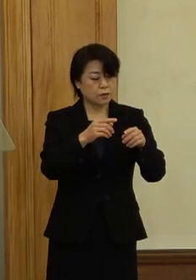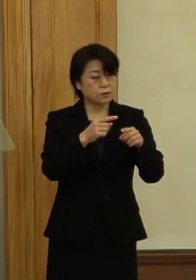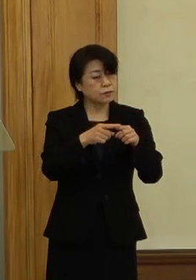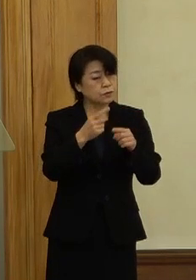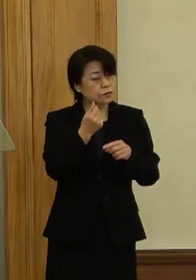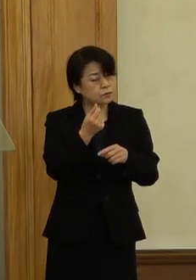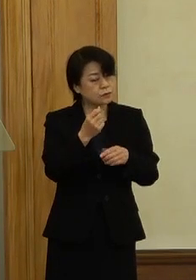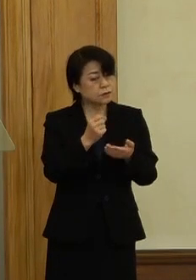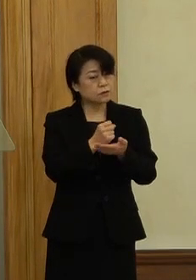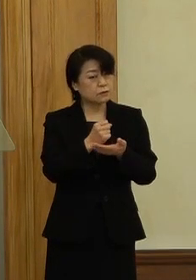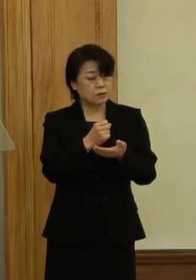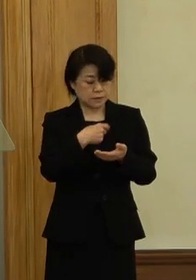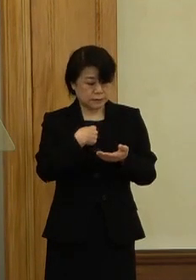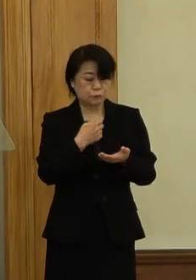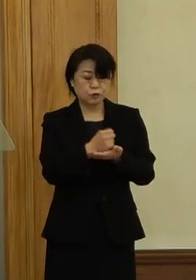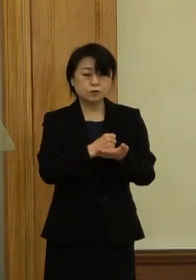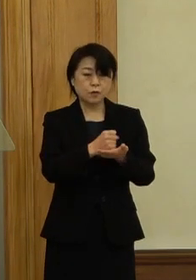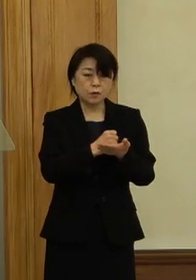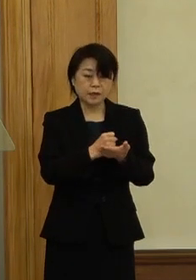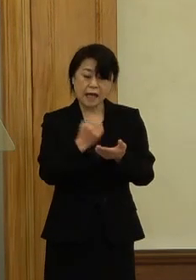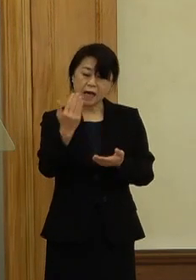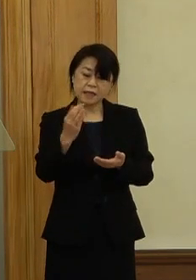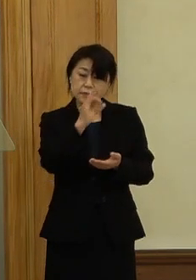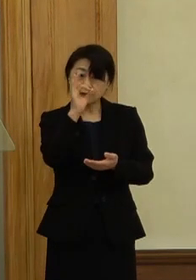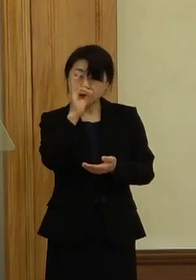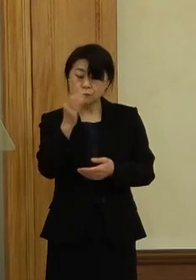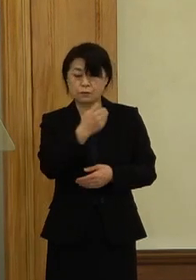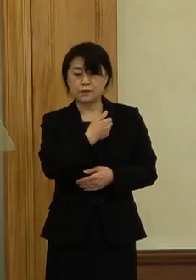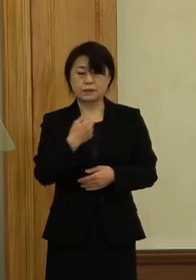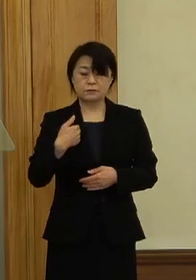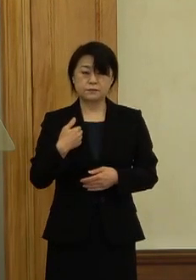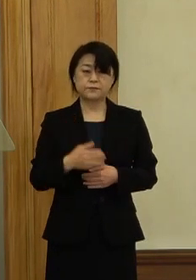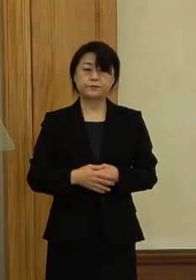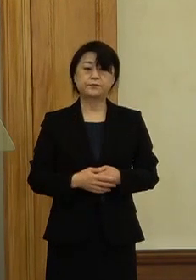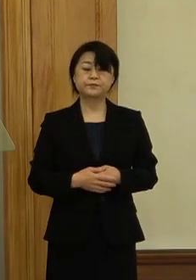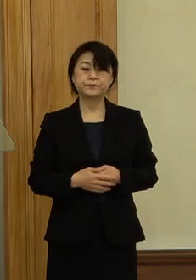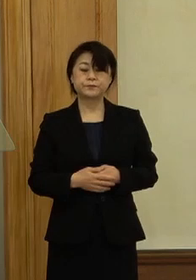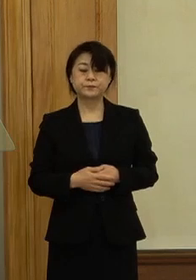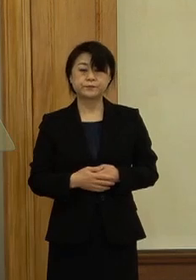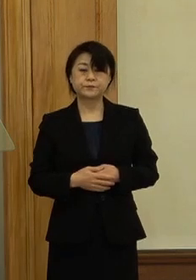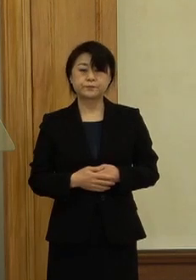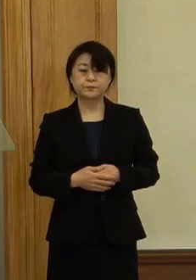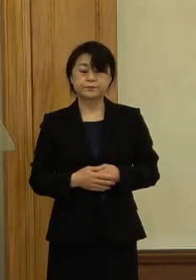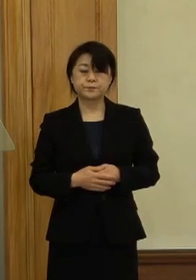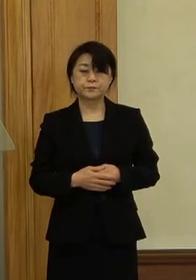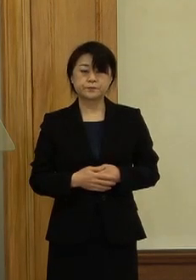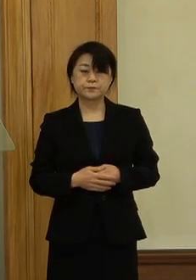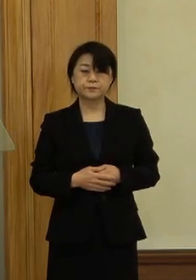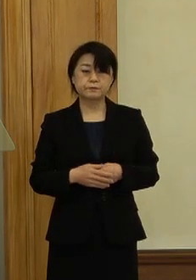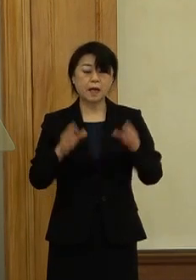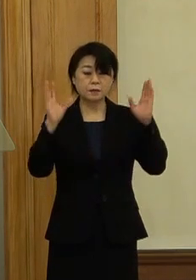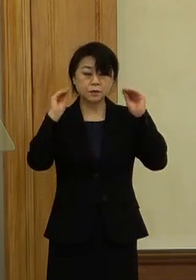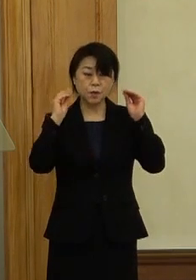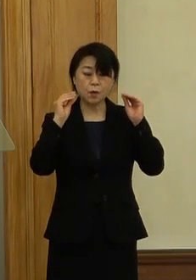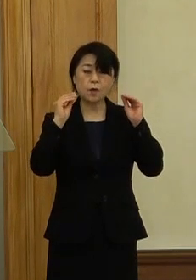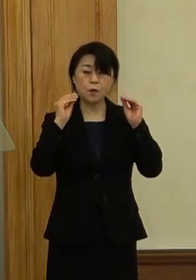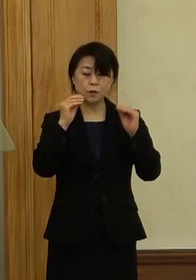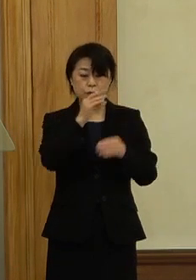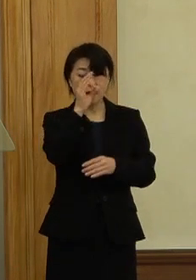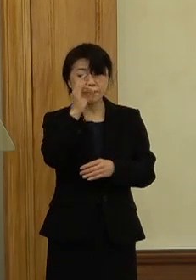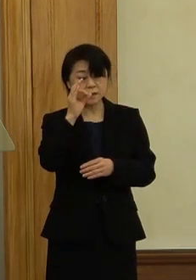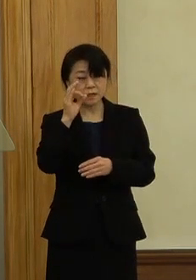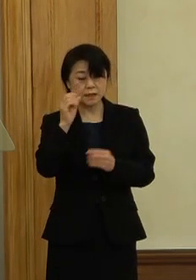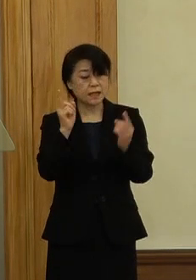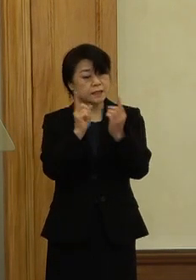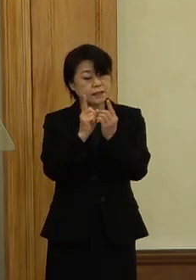ご自分のタイミングでお相手探しをしていただくことが可能となります。なお会員情報の閲覧やお引き合わせの申